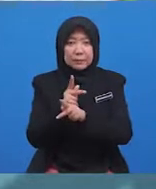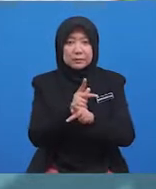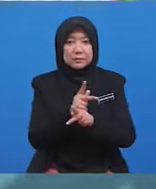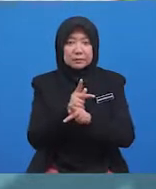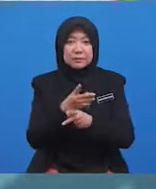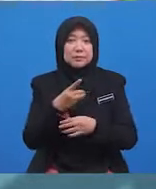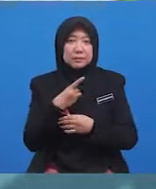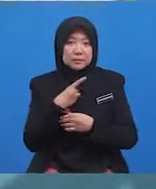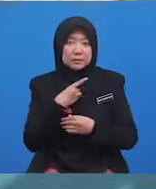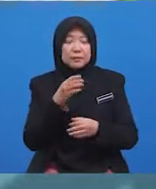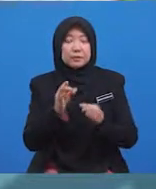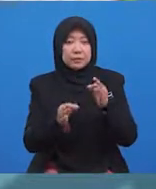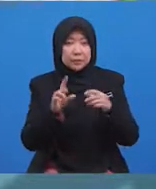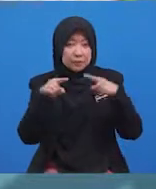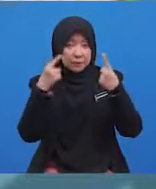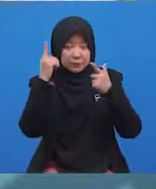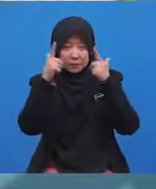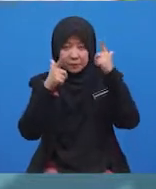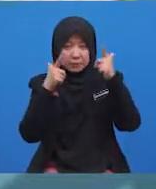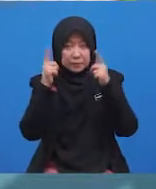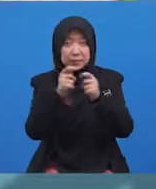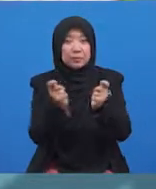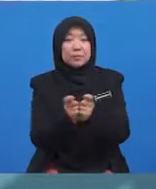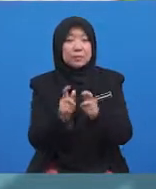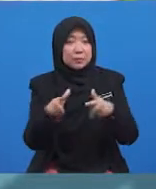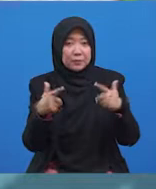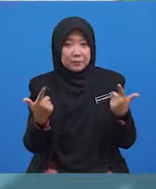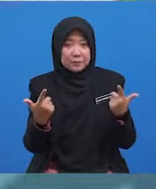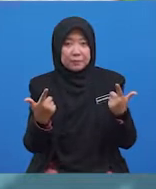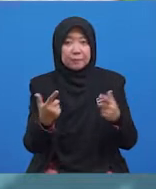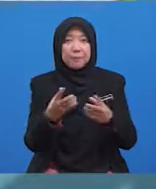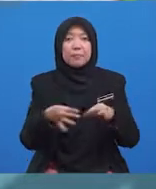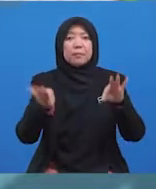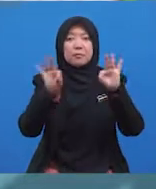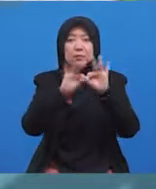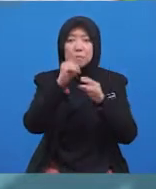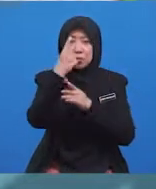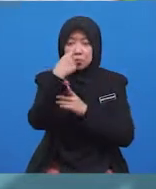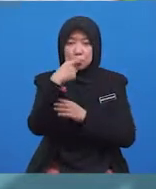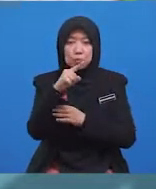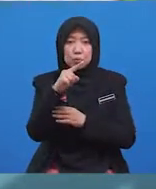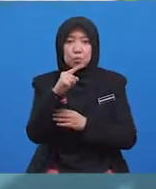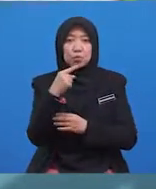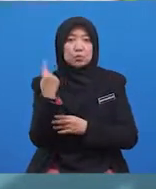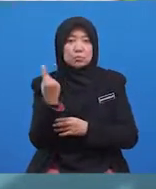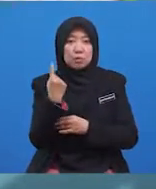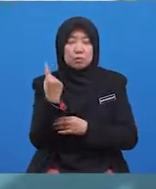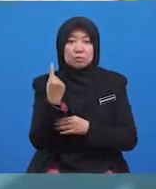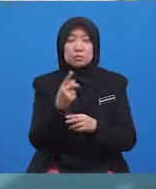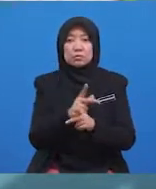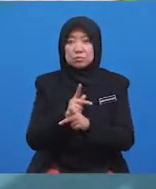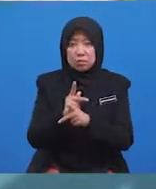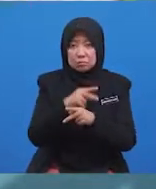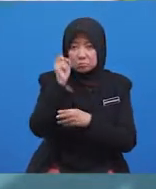jika merantau di tempat orang. Amat penting untuk kita sentiasa menjaga perlakuan